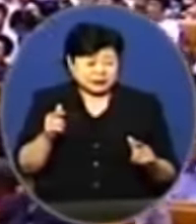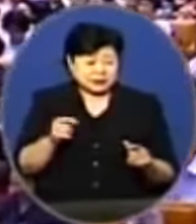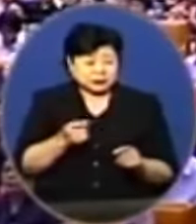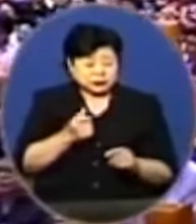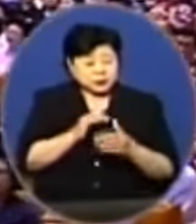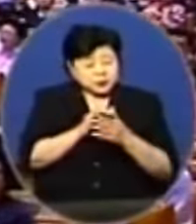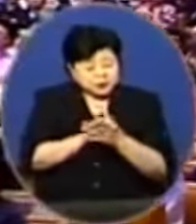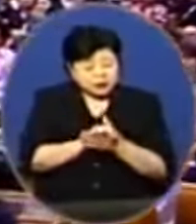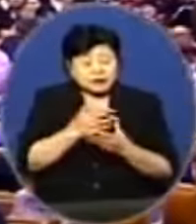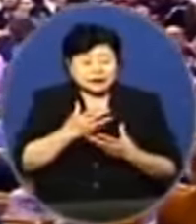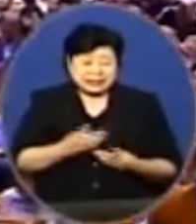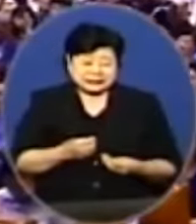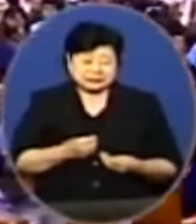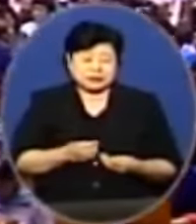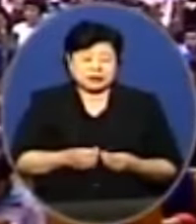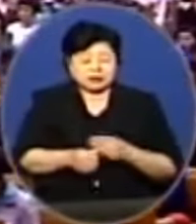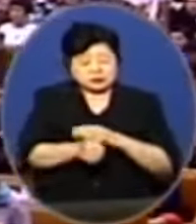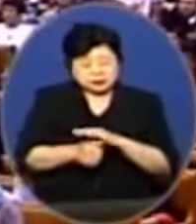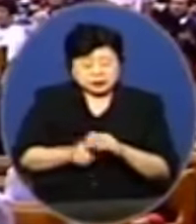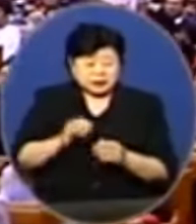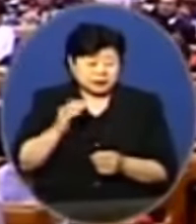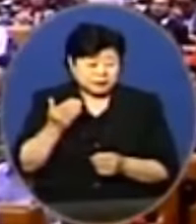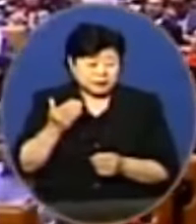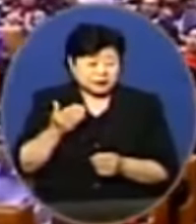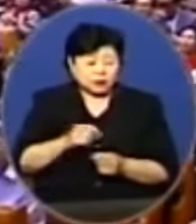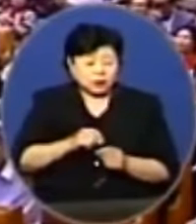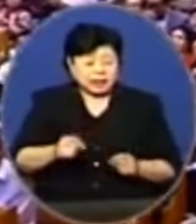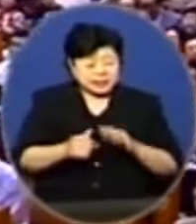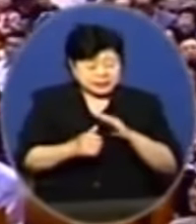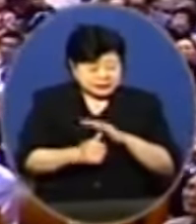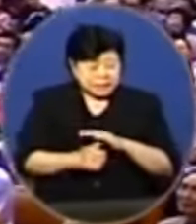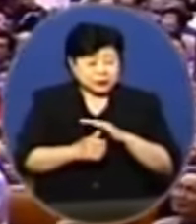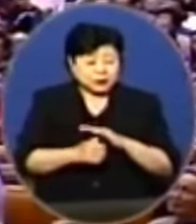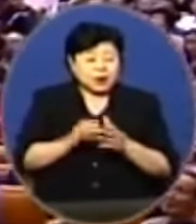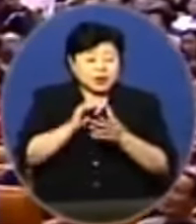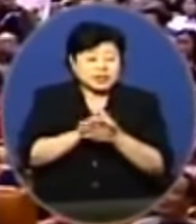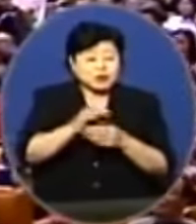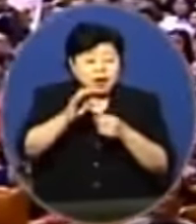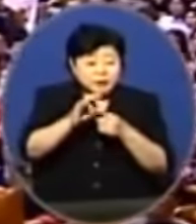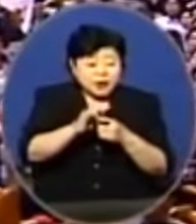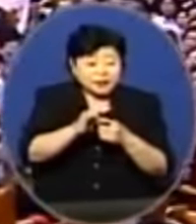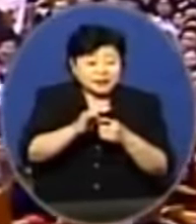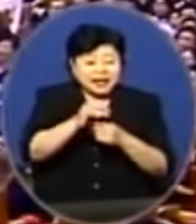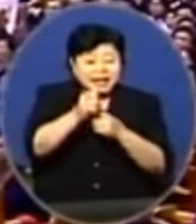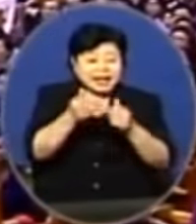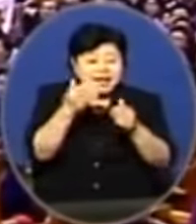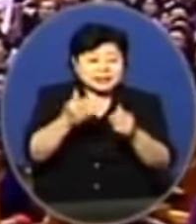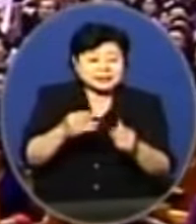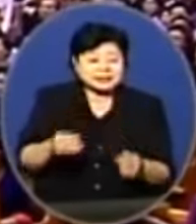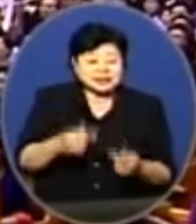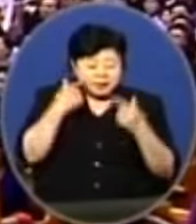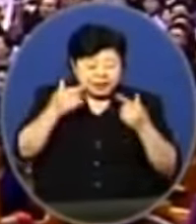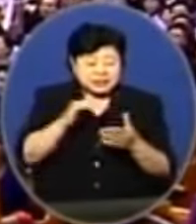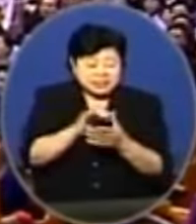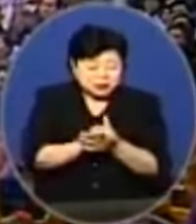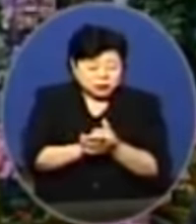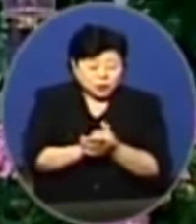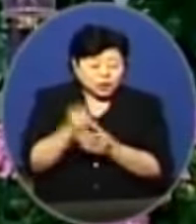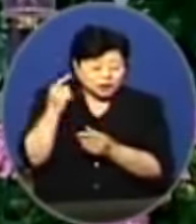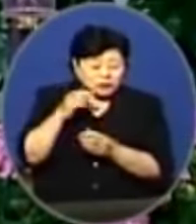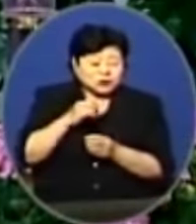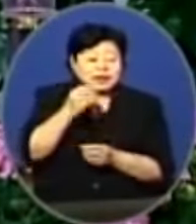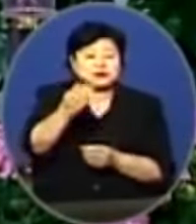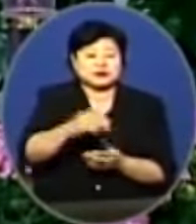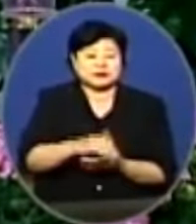조금 기도하다가 낙심하여 뒤물러가고 마는데 오래 참으면서 기도하면 하나님은 반드시 우리 기도를